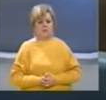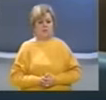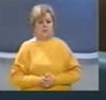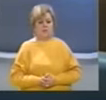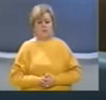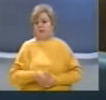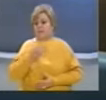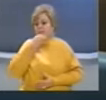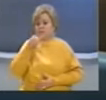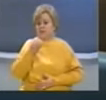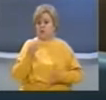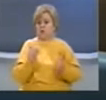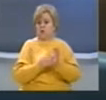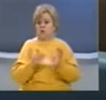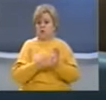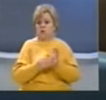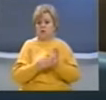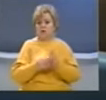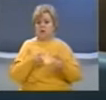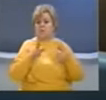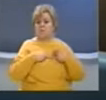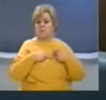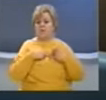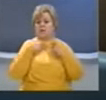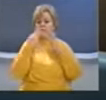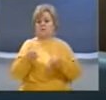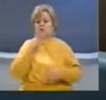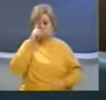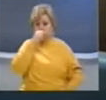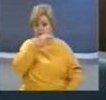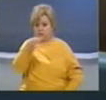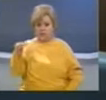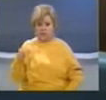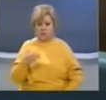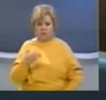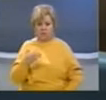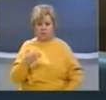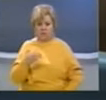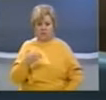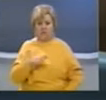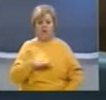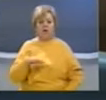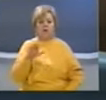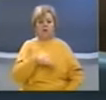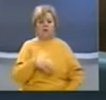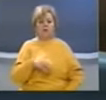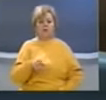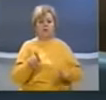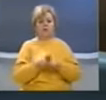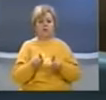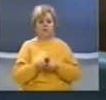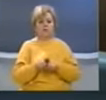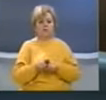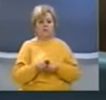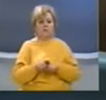Shtrohet pyetja se a duhet të japen kompetencat e ngjashme pushtetit lokal edhe për vendburime në zonat qymërmbajtëse siç janë, bie